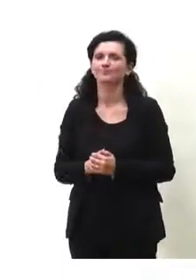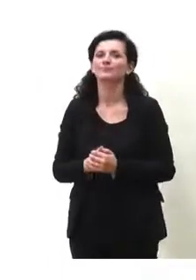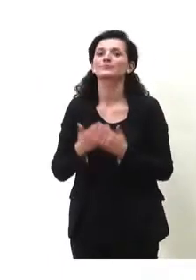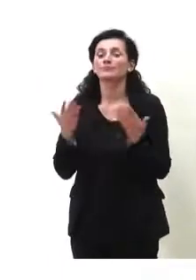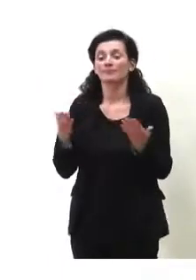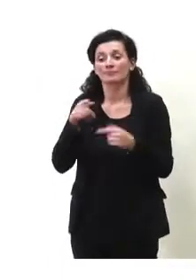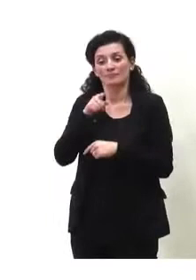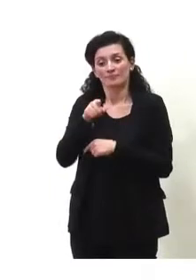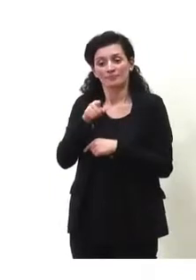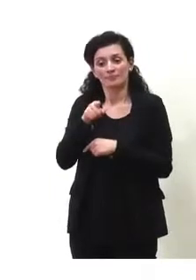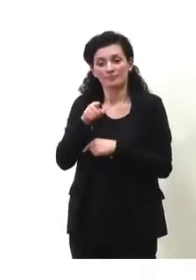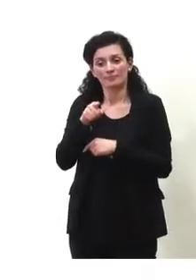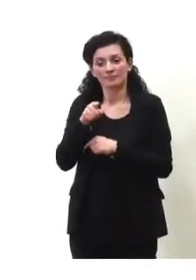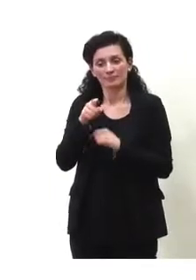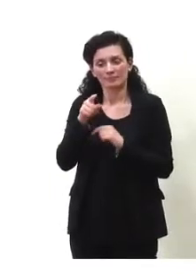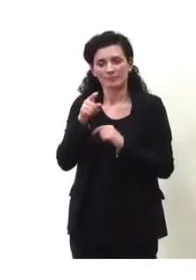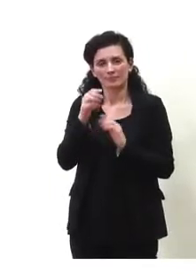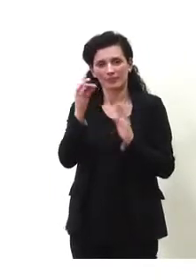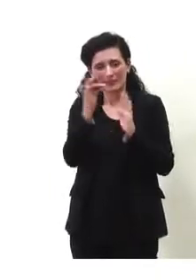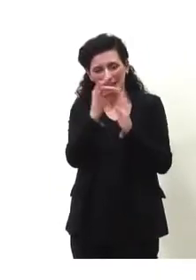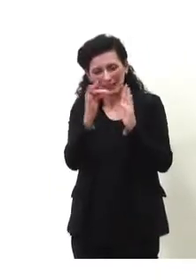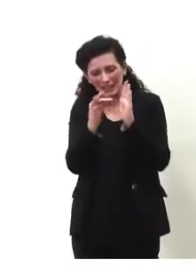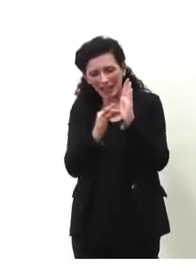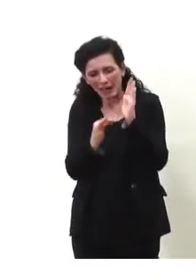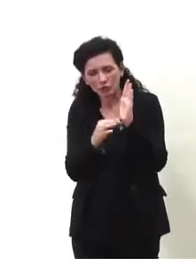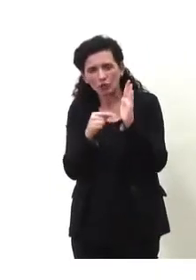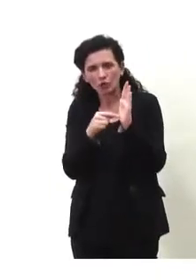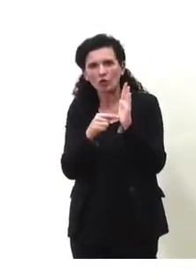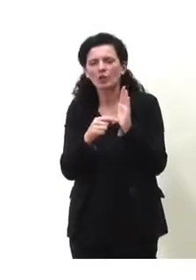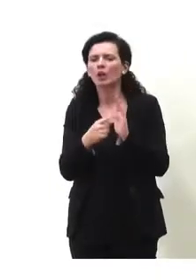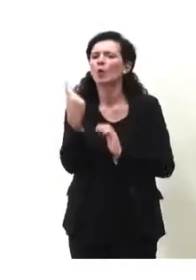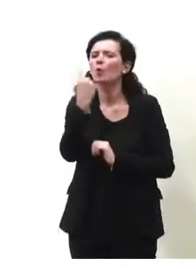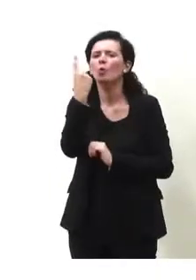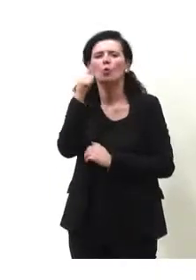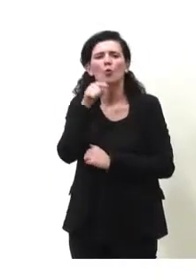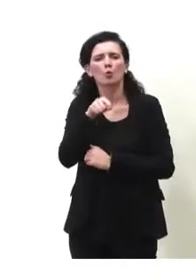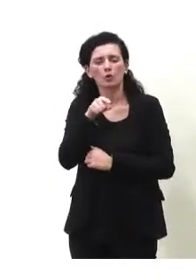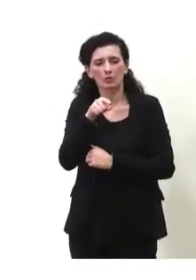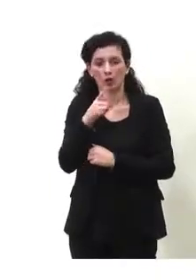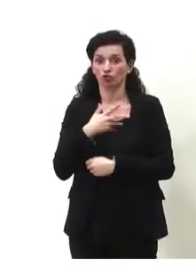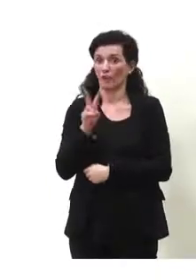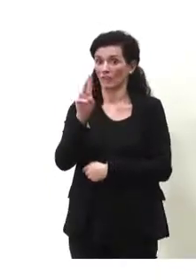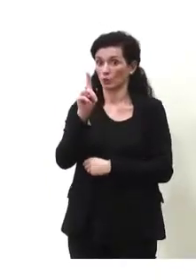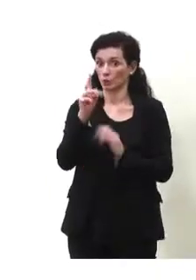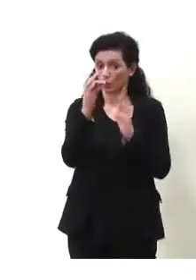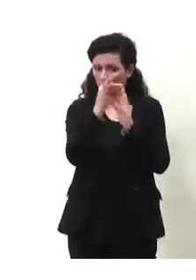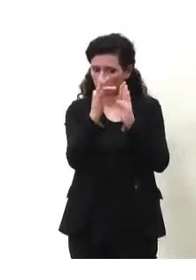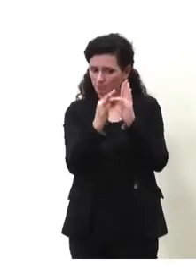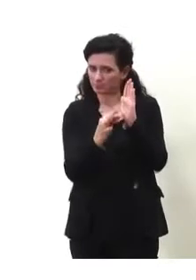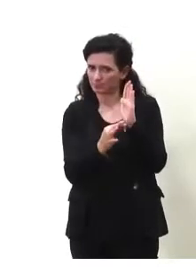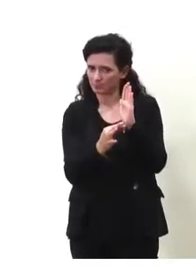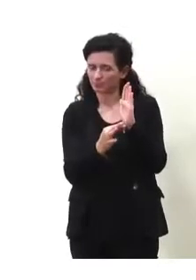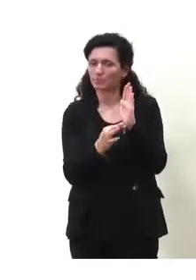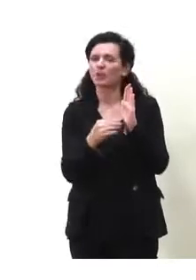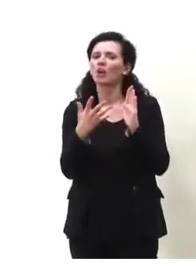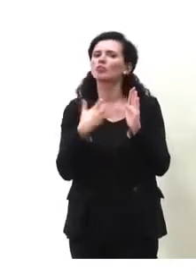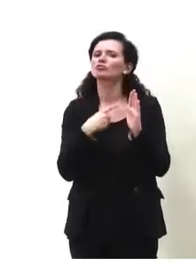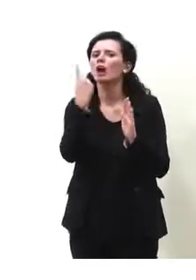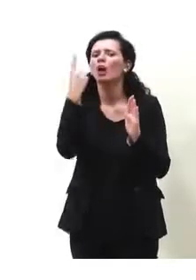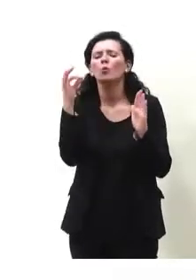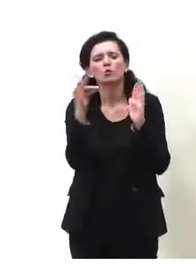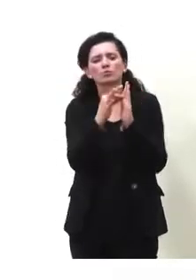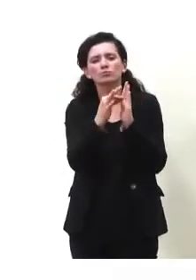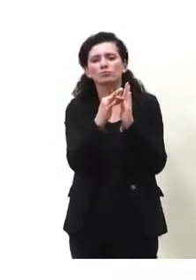che ci permette, ed è l'unico indicatore tra tutti quelli che vengono considerati nei 21 indicatori, è l'unico che ci permette di dire cosa